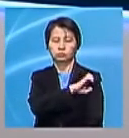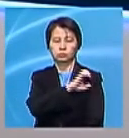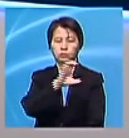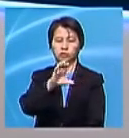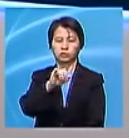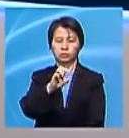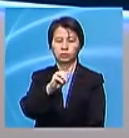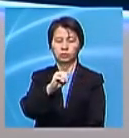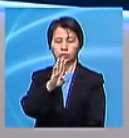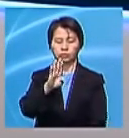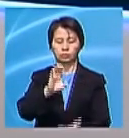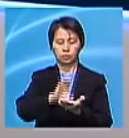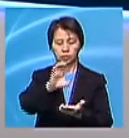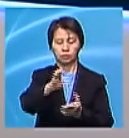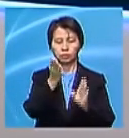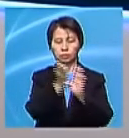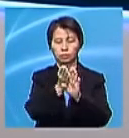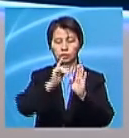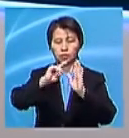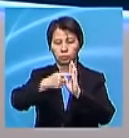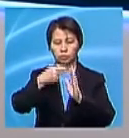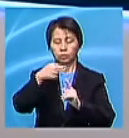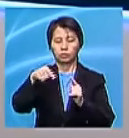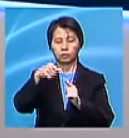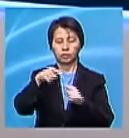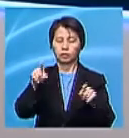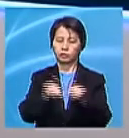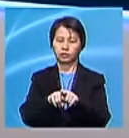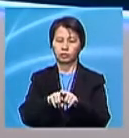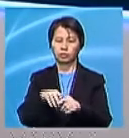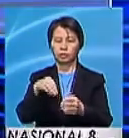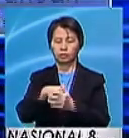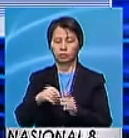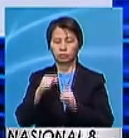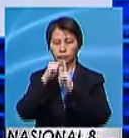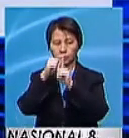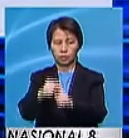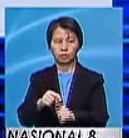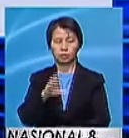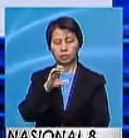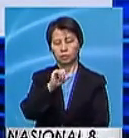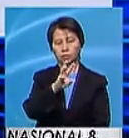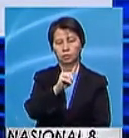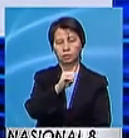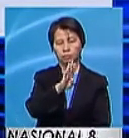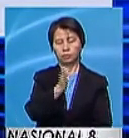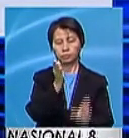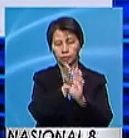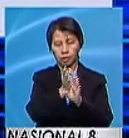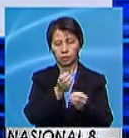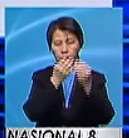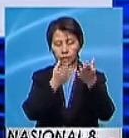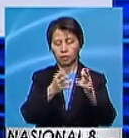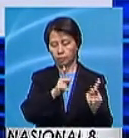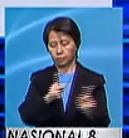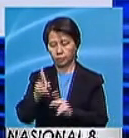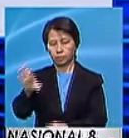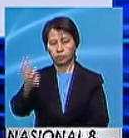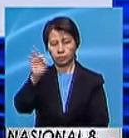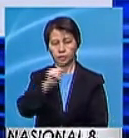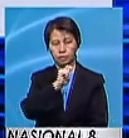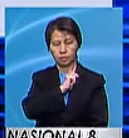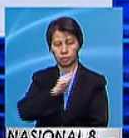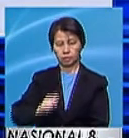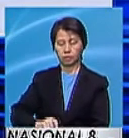CIMB Investment Bank berkuat kuasa tarikh sama. Dalam satu kenyataannya, CIMB Bank memaklumkan pelantikan Tengku Dato'